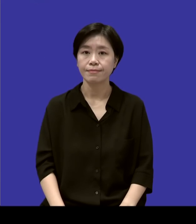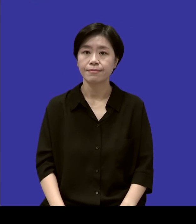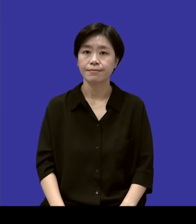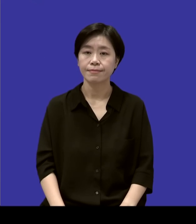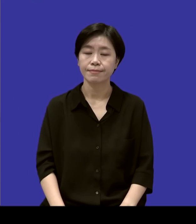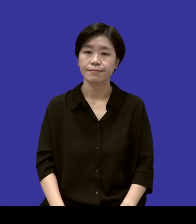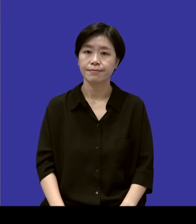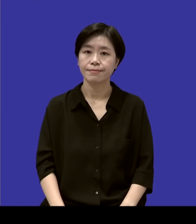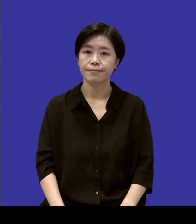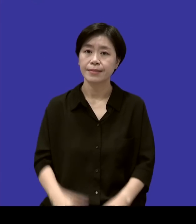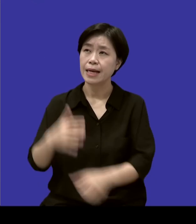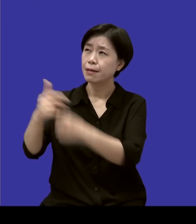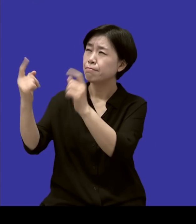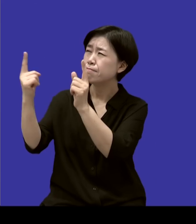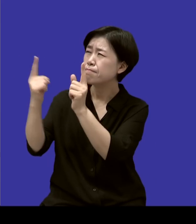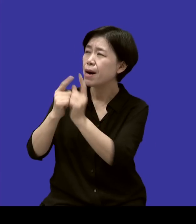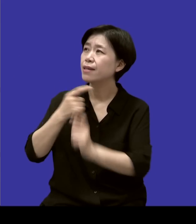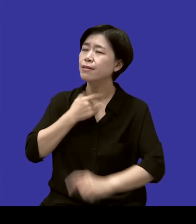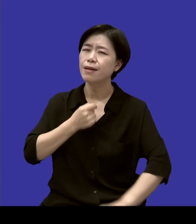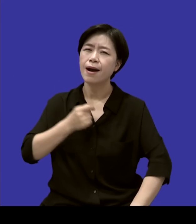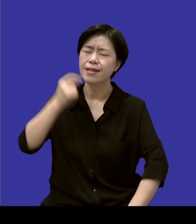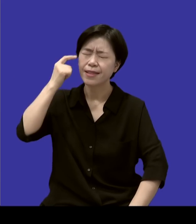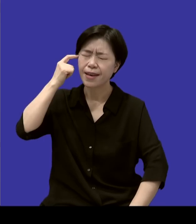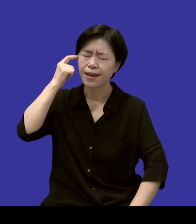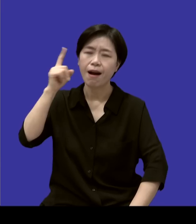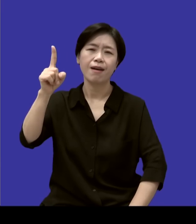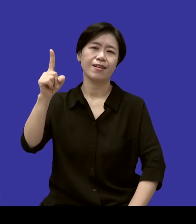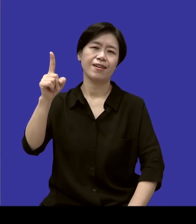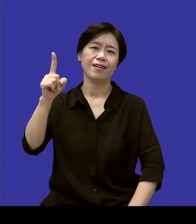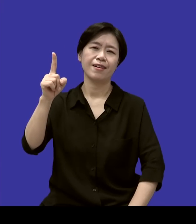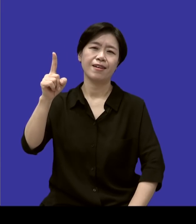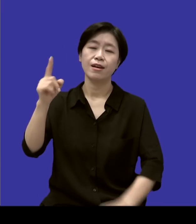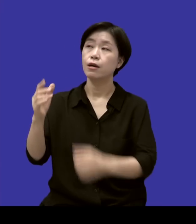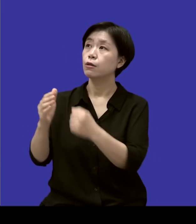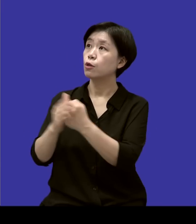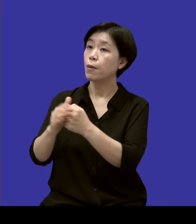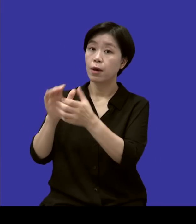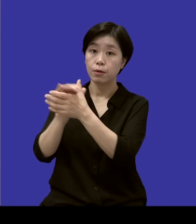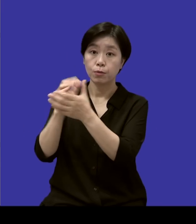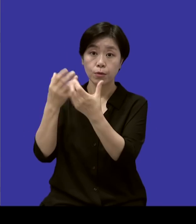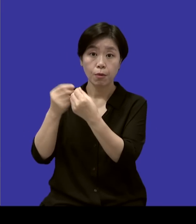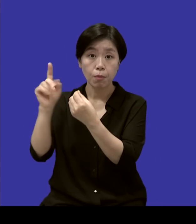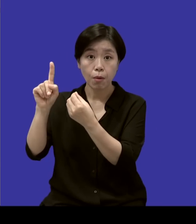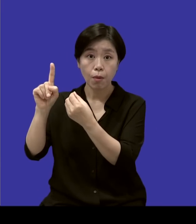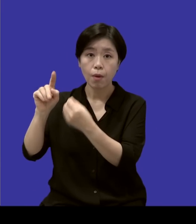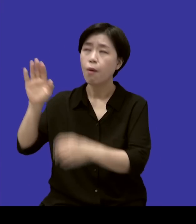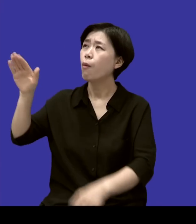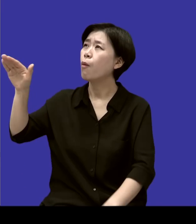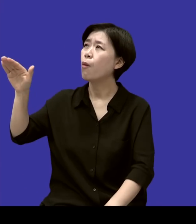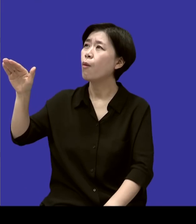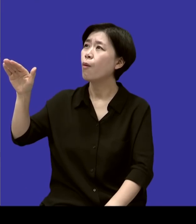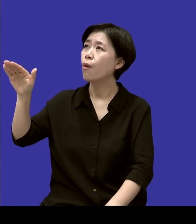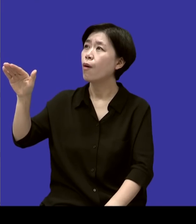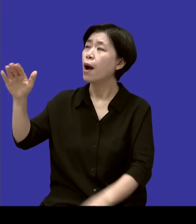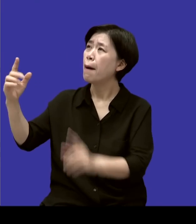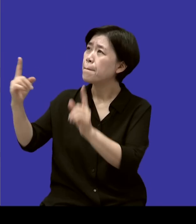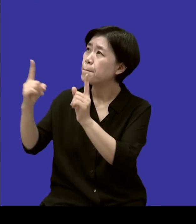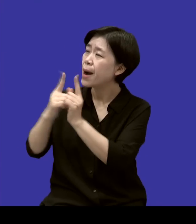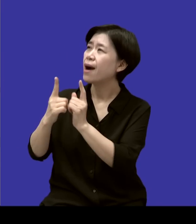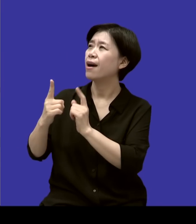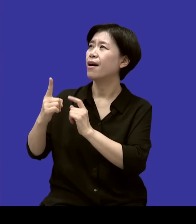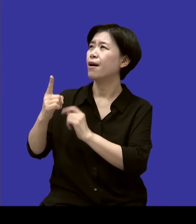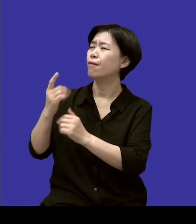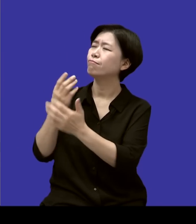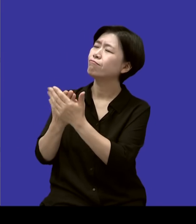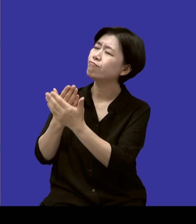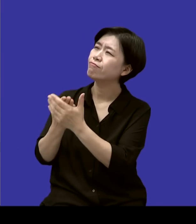높아지다 보니까 이제는 하나님 어떤 기도를 하게 되냐면 하나님 내 문제는 해결되어지지 않아도 돼요. 예. 하나님이 살아계신 것만 저에게